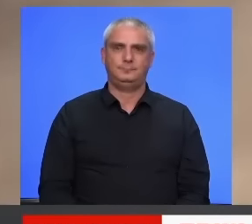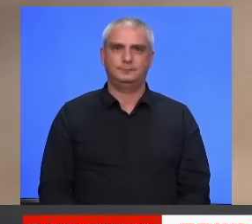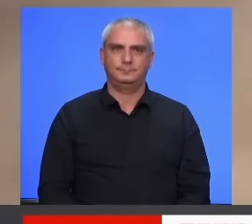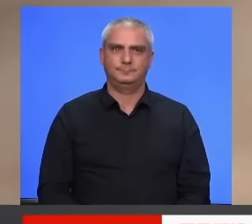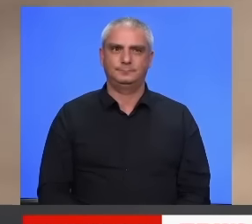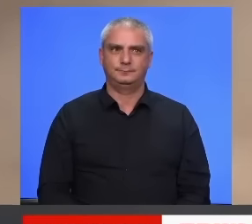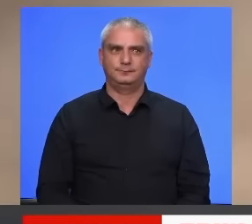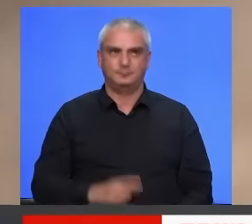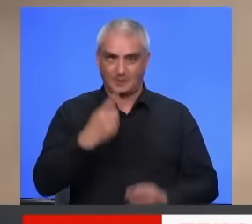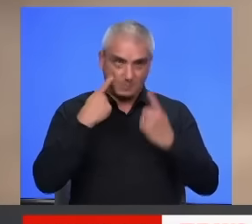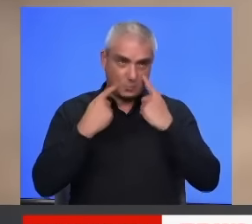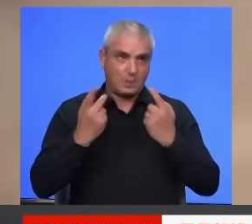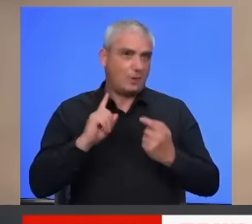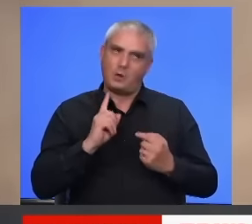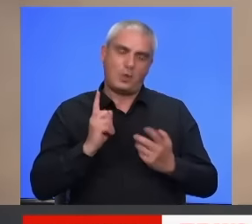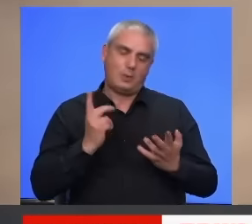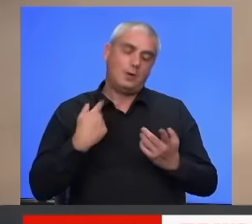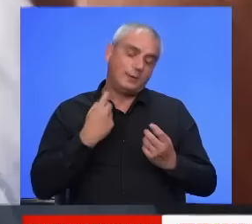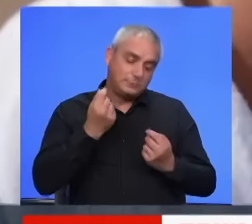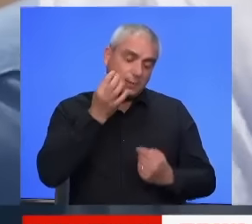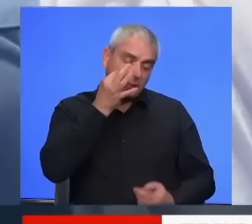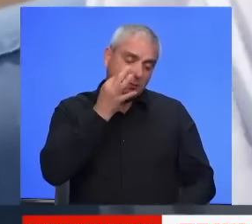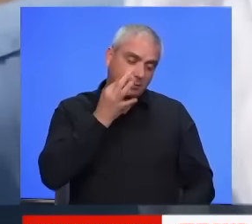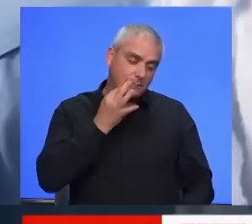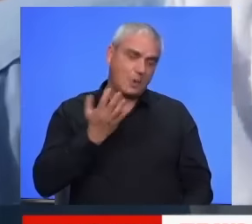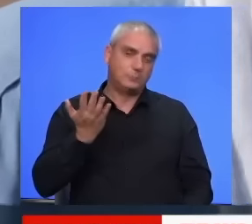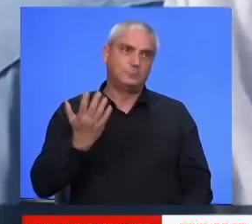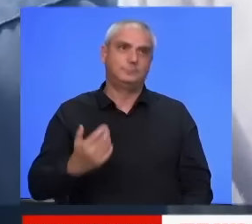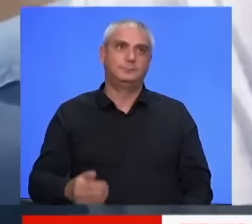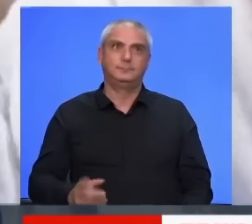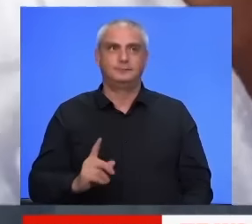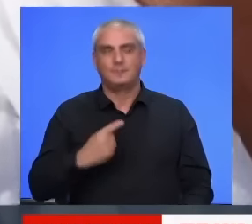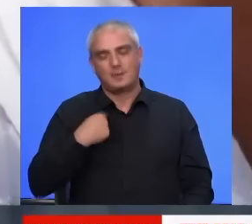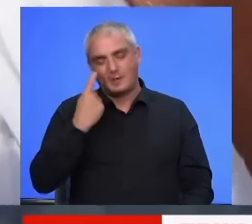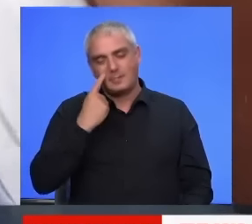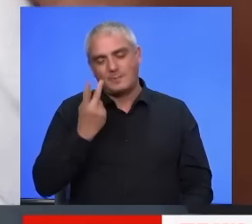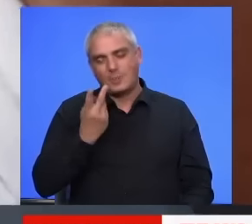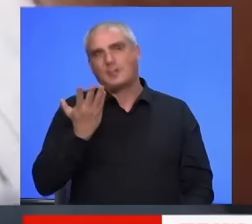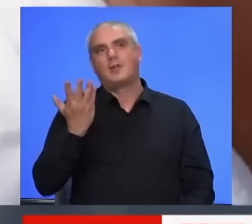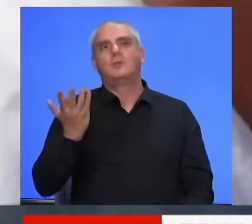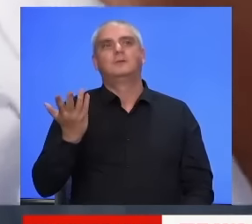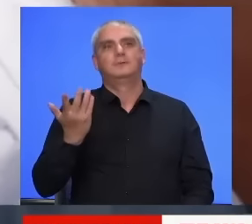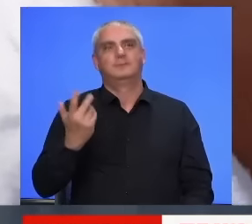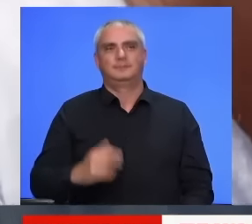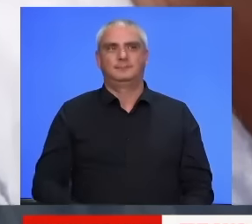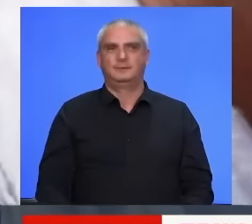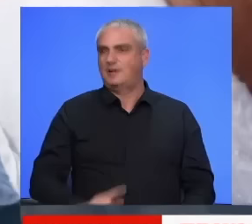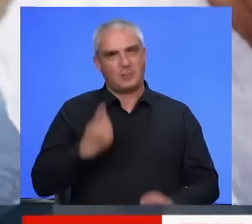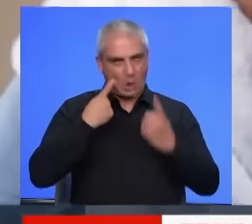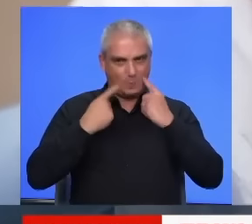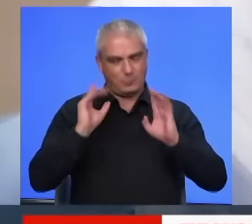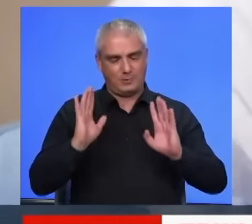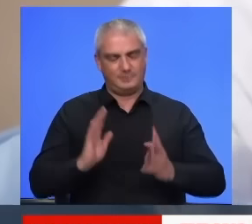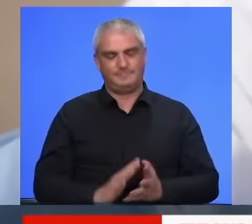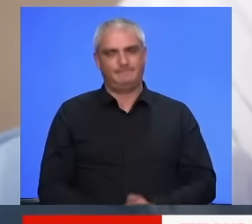מה, אתה בוכה? לא. אני דומע קלות. מה? לא, אני דומע קלות. לחלוך מטבעיים, זה לא בכי.